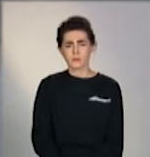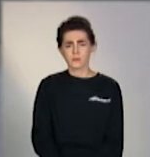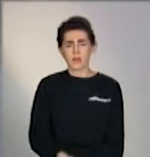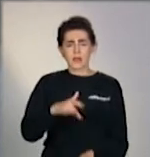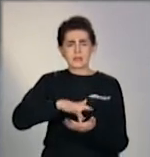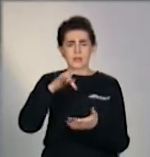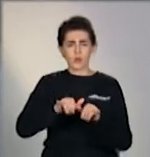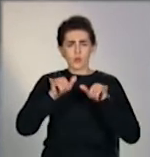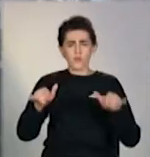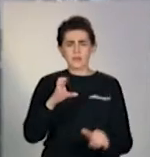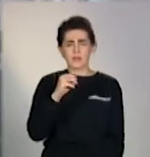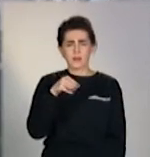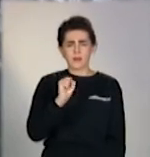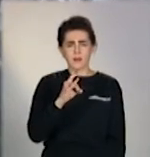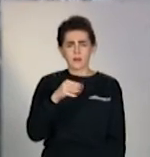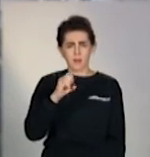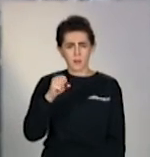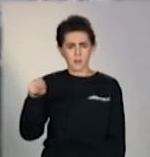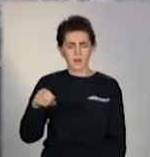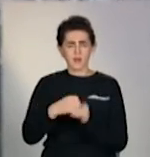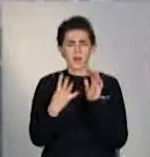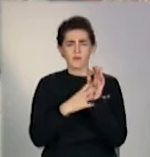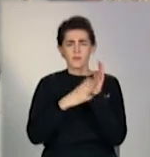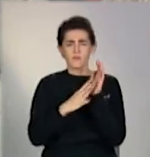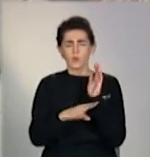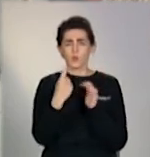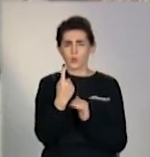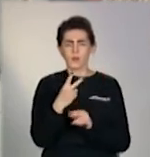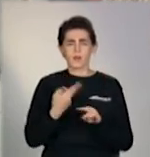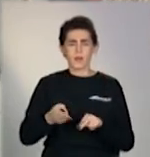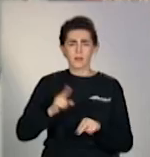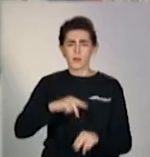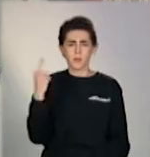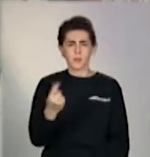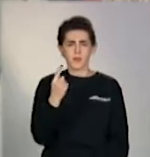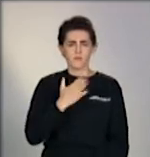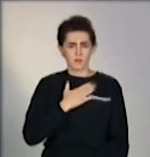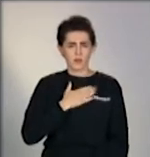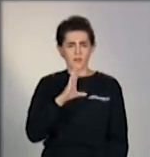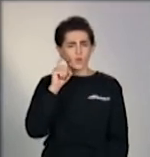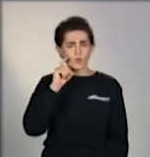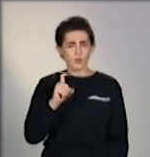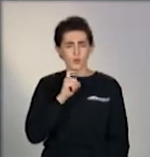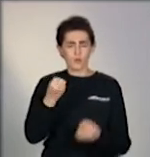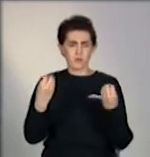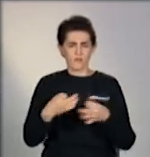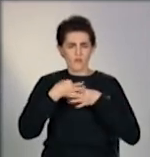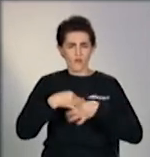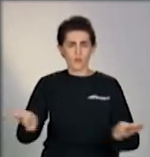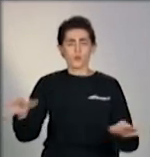Центр розвитку стартапів 1991. Це перший на сході України простір для навчання і